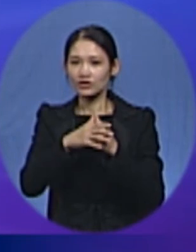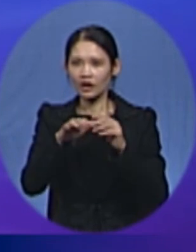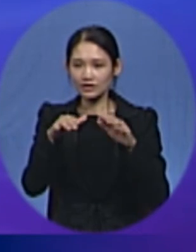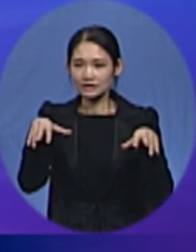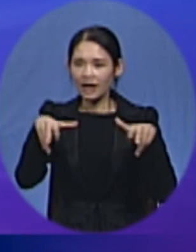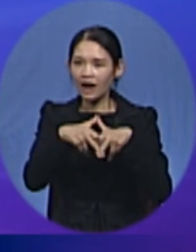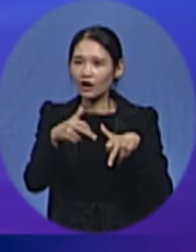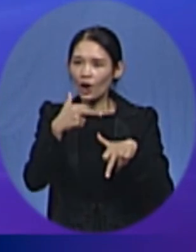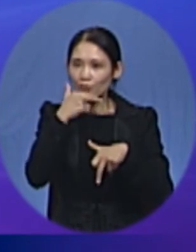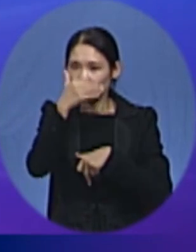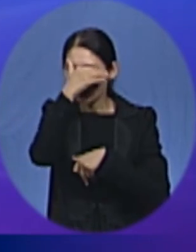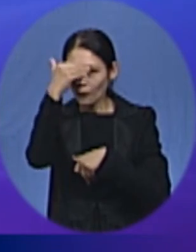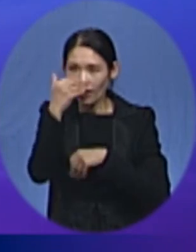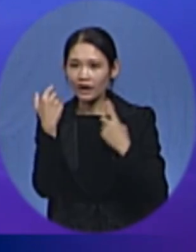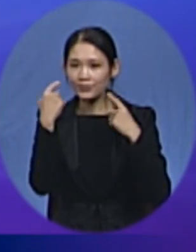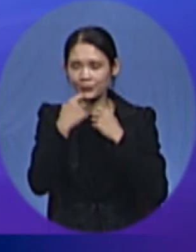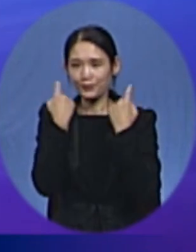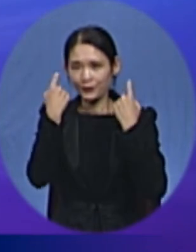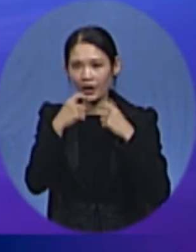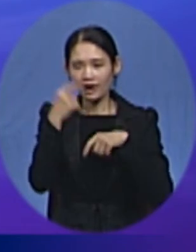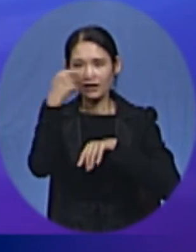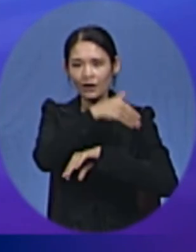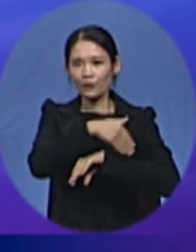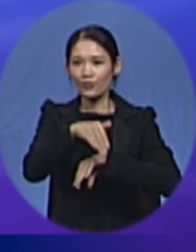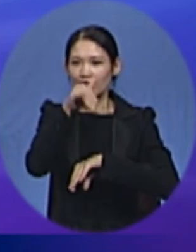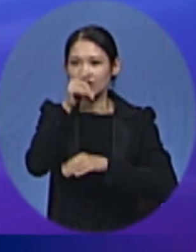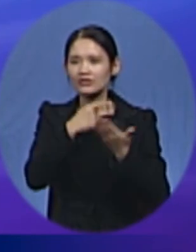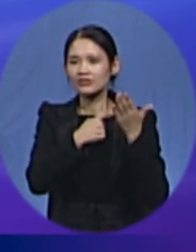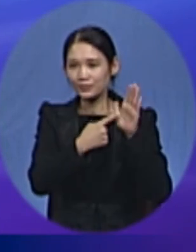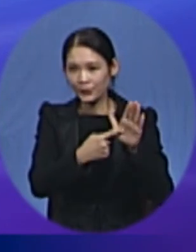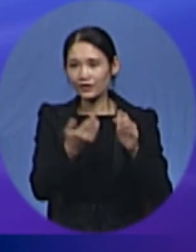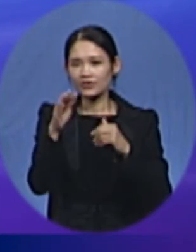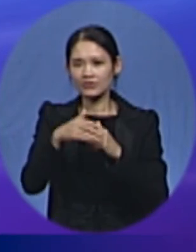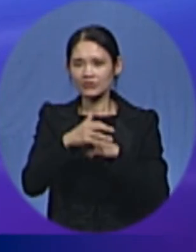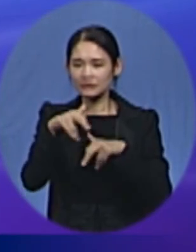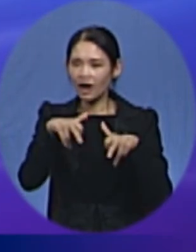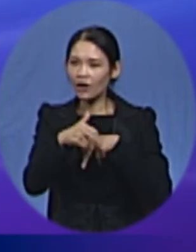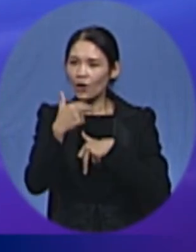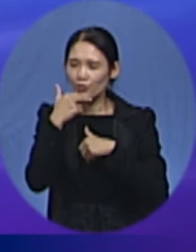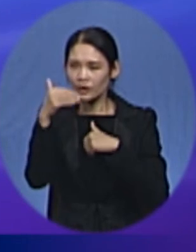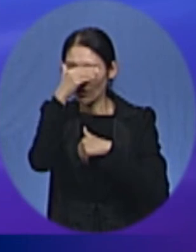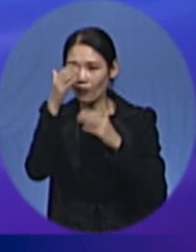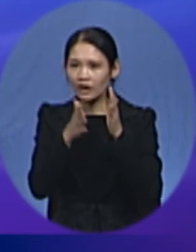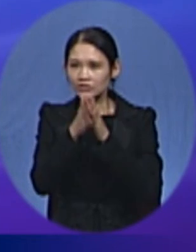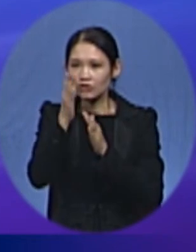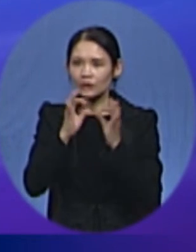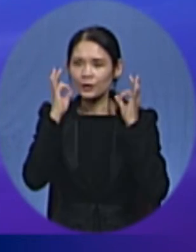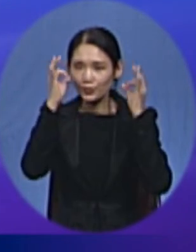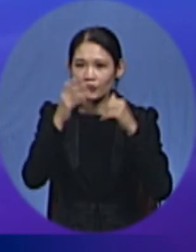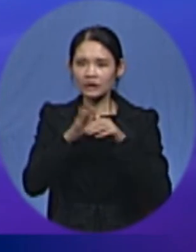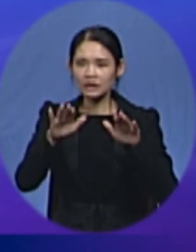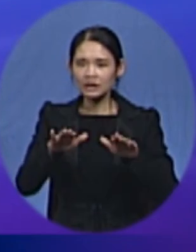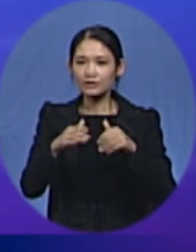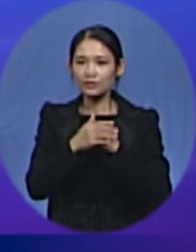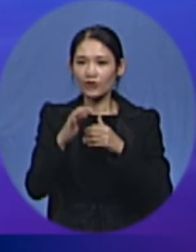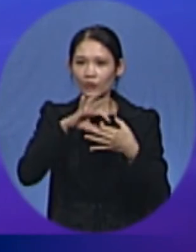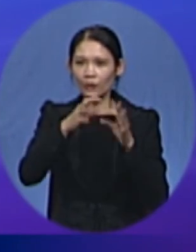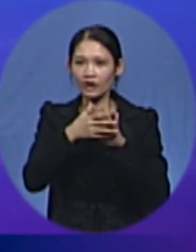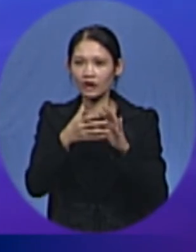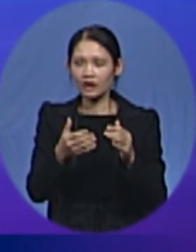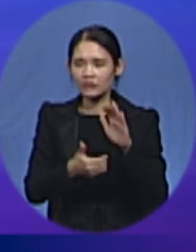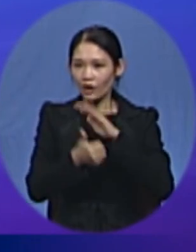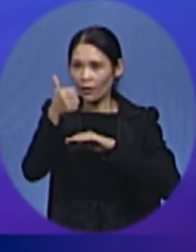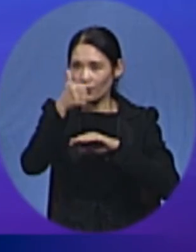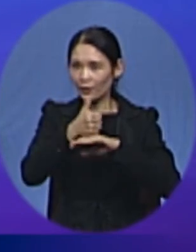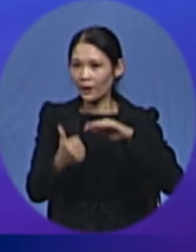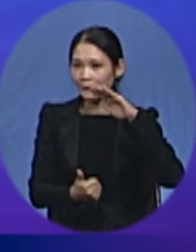무장애 관광도시를 만들기 위한 계획을 내놨는데요. 무장애 관광도시를 위한 노력이 이번 평창 동계올림픽을